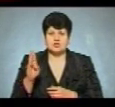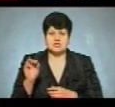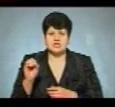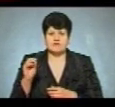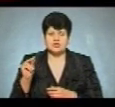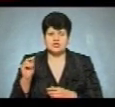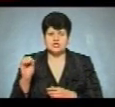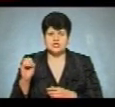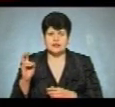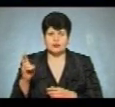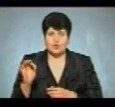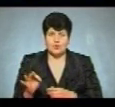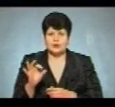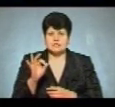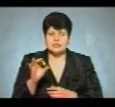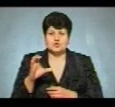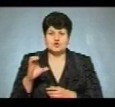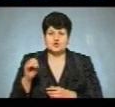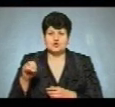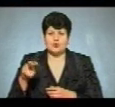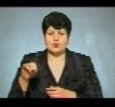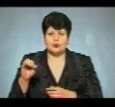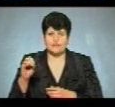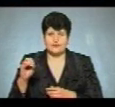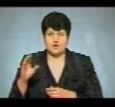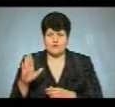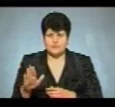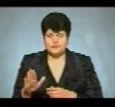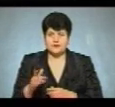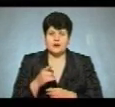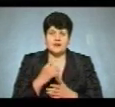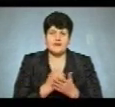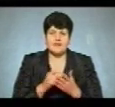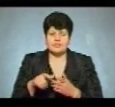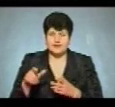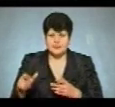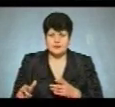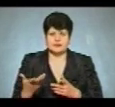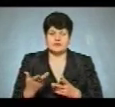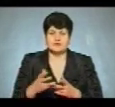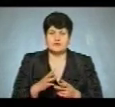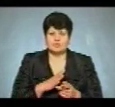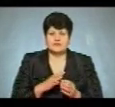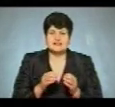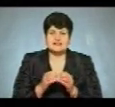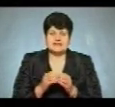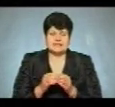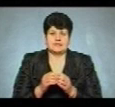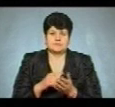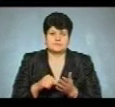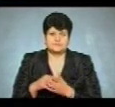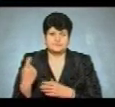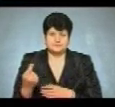Шевченко та Олександр Соловйов. За словами Ольги Галушки, кандидати із публічними зустрічами побували у 10 населених пунктах